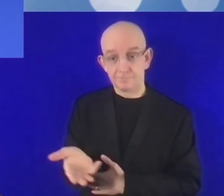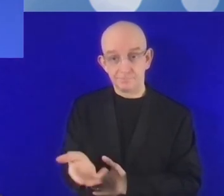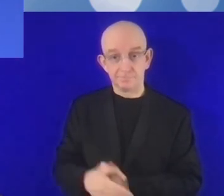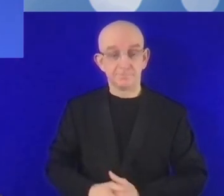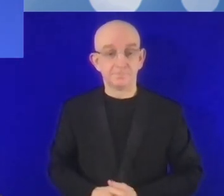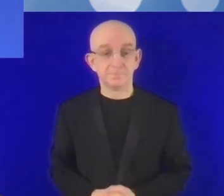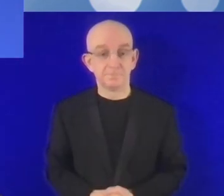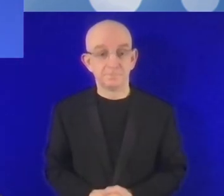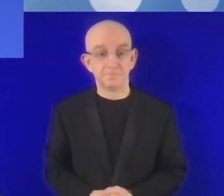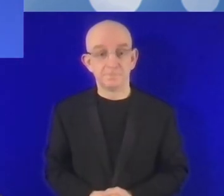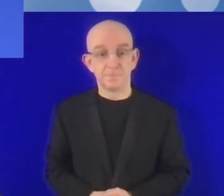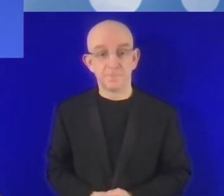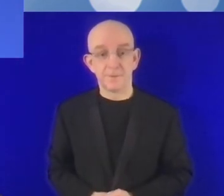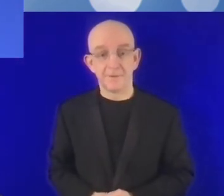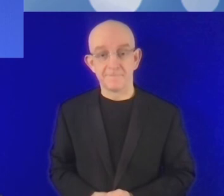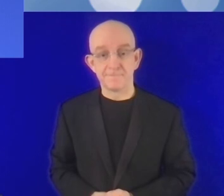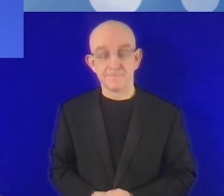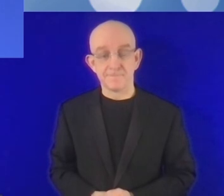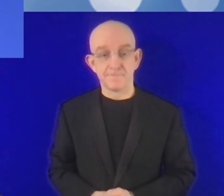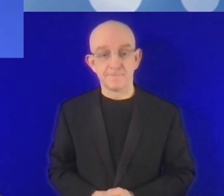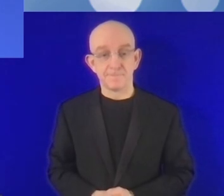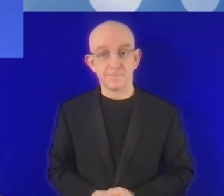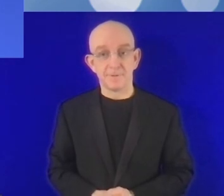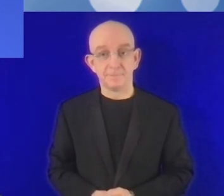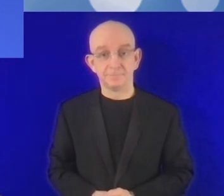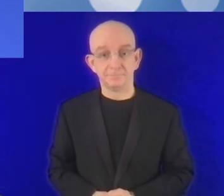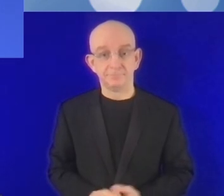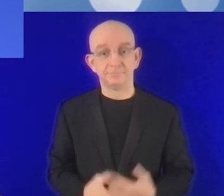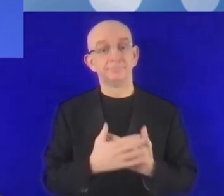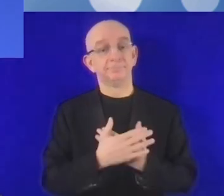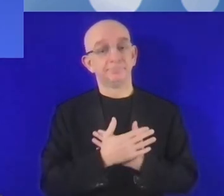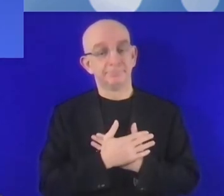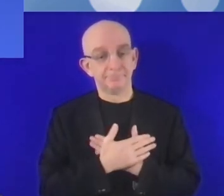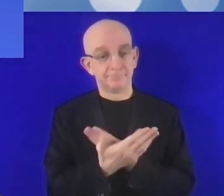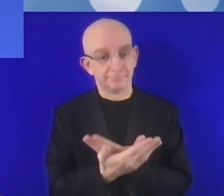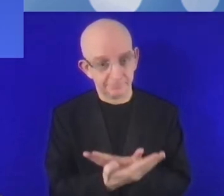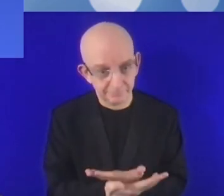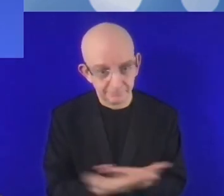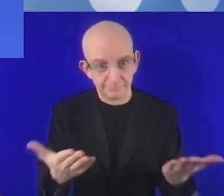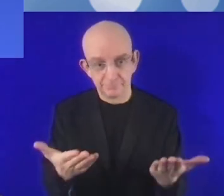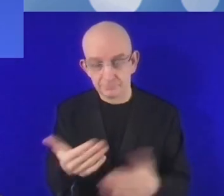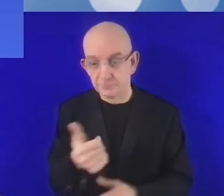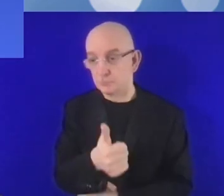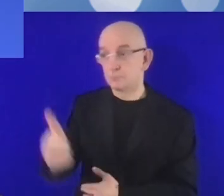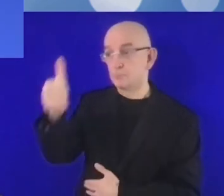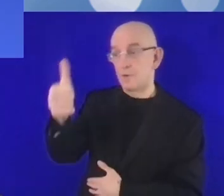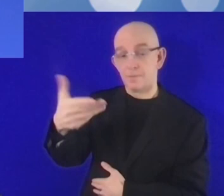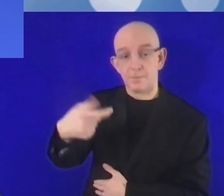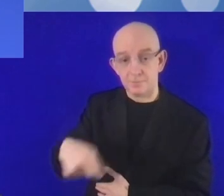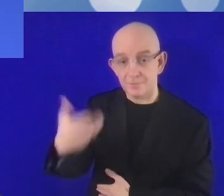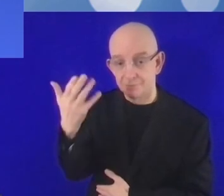尊敬的总理部长，各位尊敬的阁下，我非常高兴今天我们可以亲自